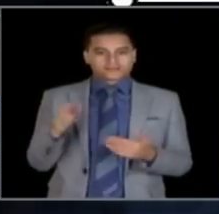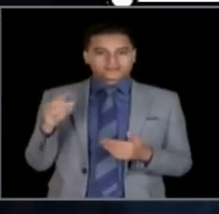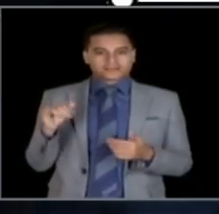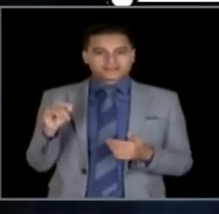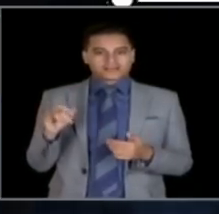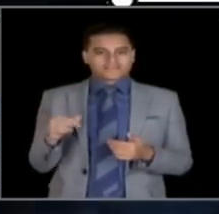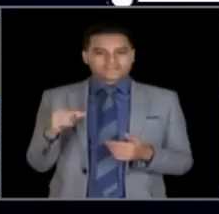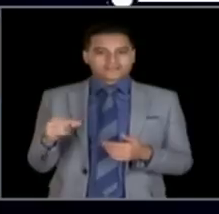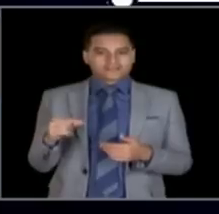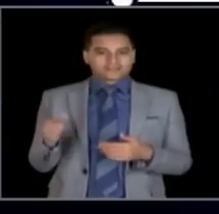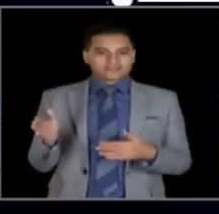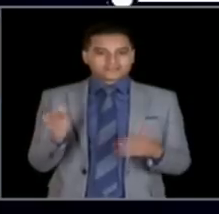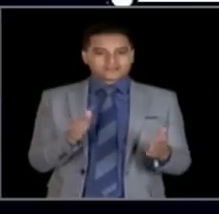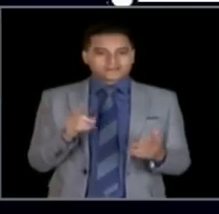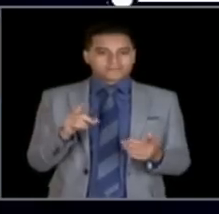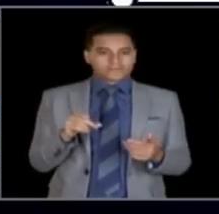جورج أوستر،